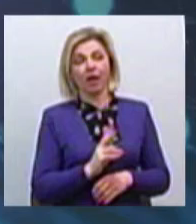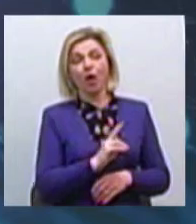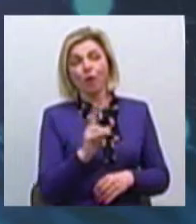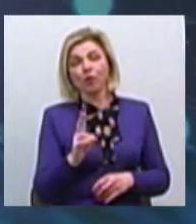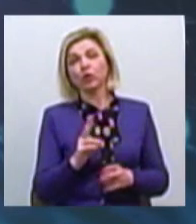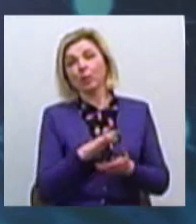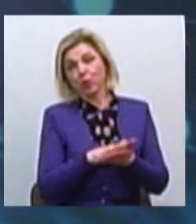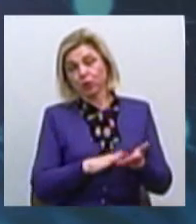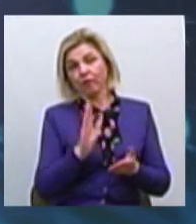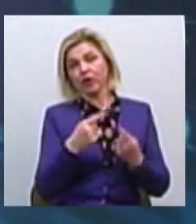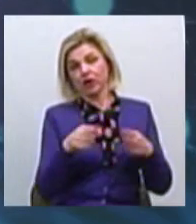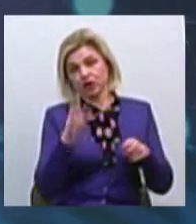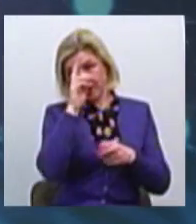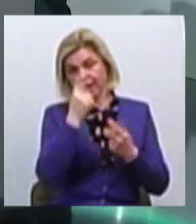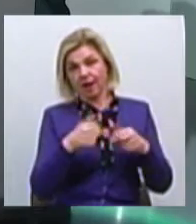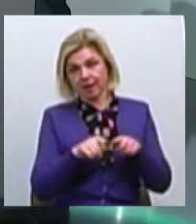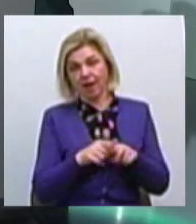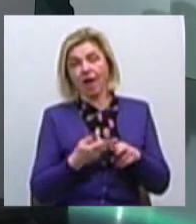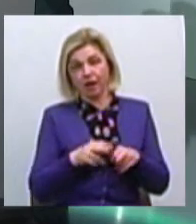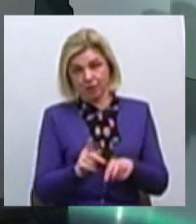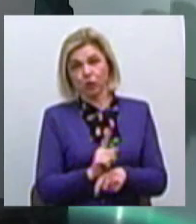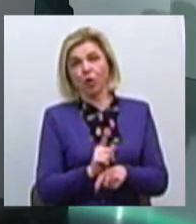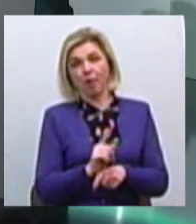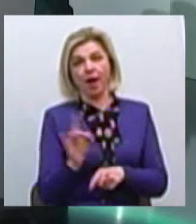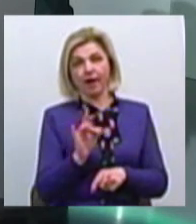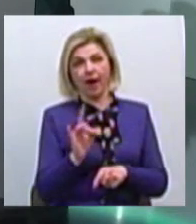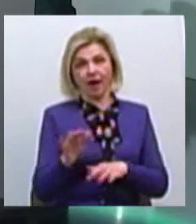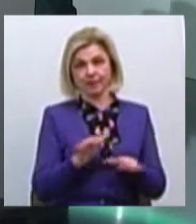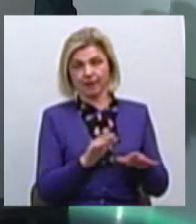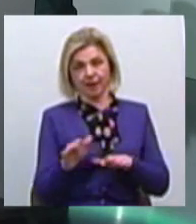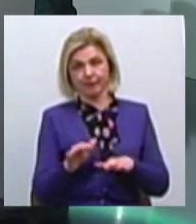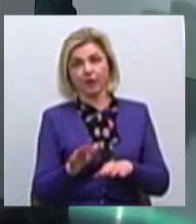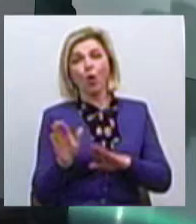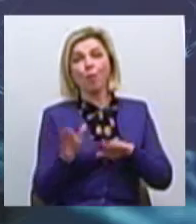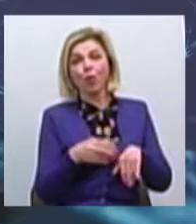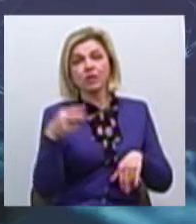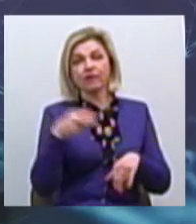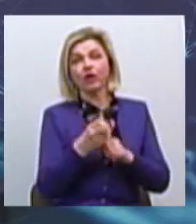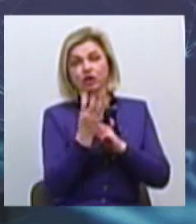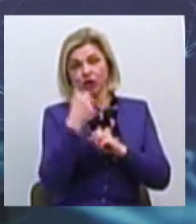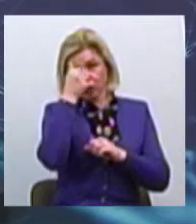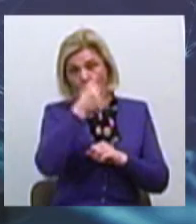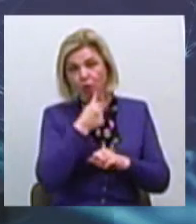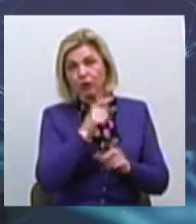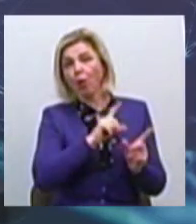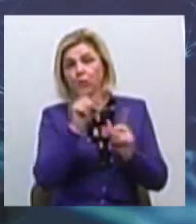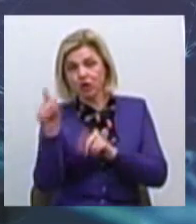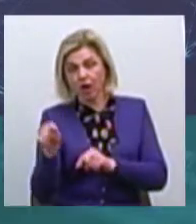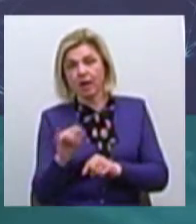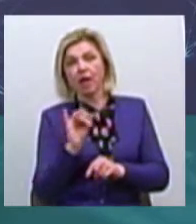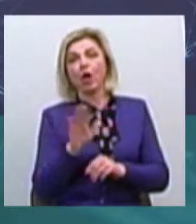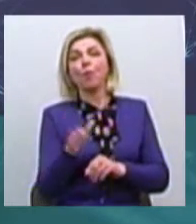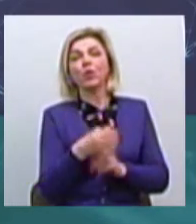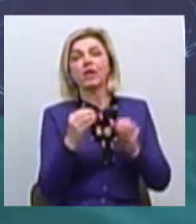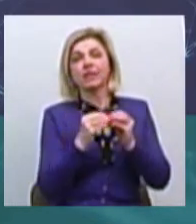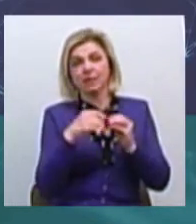що... Ну, це знову-таки нормальна реакція. Точно так же, як і після 2014 року уїжджали, і після 2010 року уїжджали, і в середині